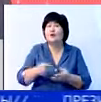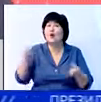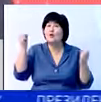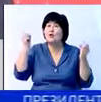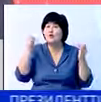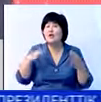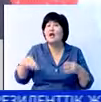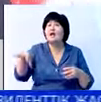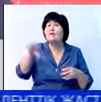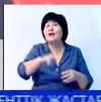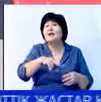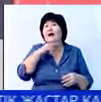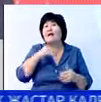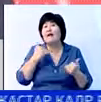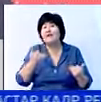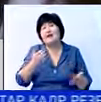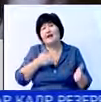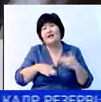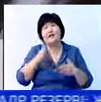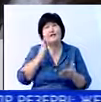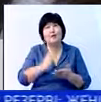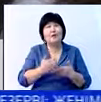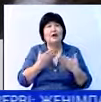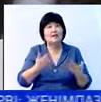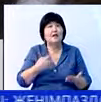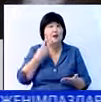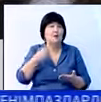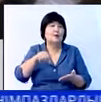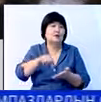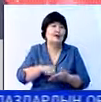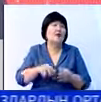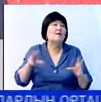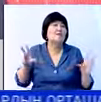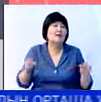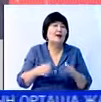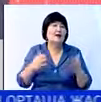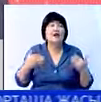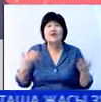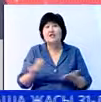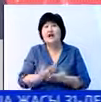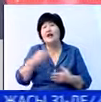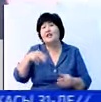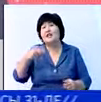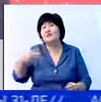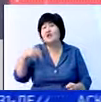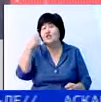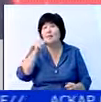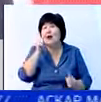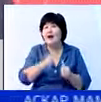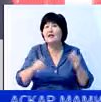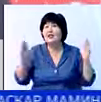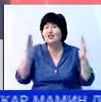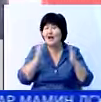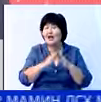шашып, бар ықыластарыңызбен риза болғандарыңызды көруден асқан бақыт жоқ. Жаңа 2020 жыл әр